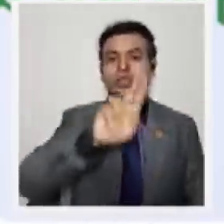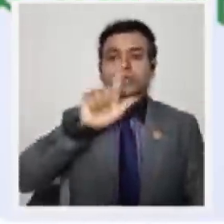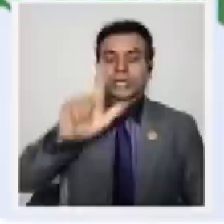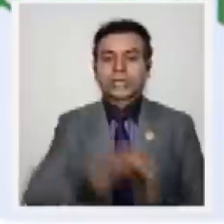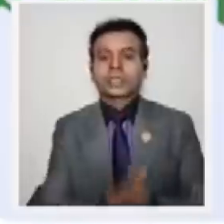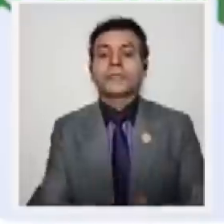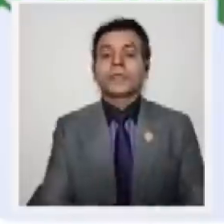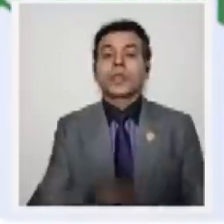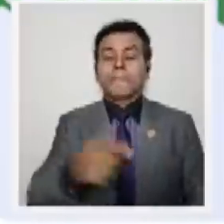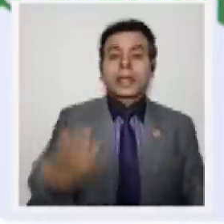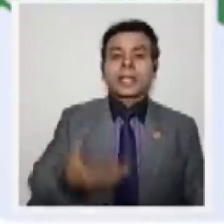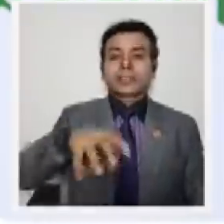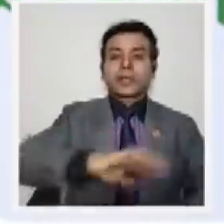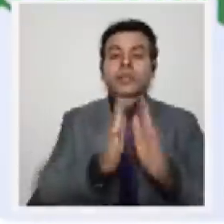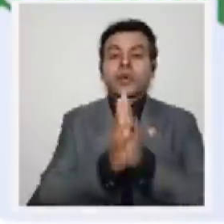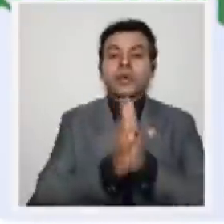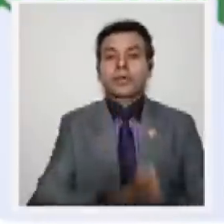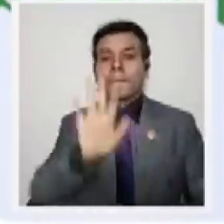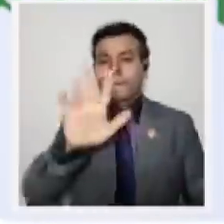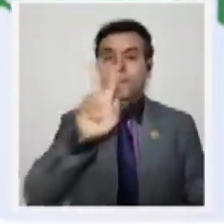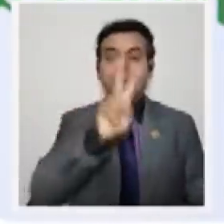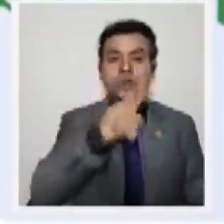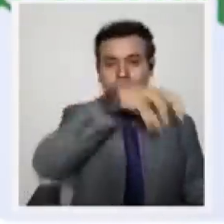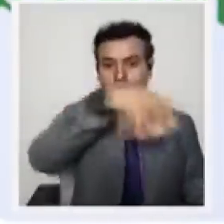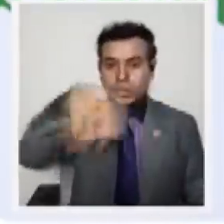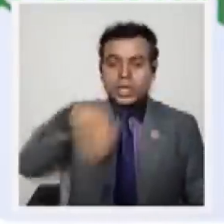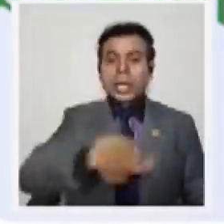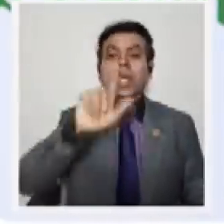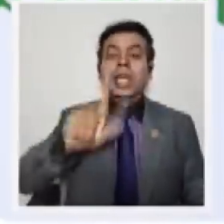1 জুন 2020, 18 জ্যৈষ্ঠ 1427।